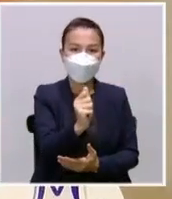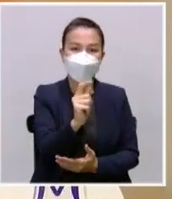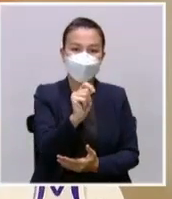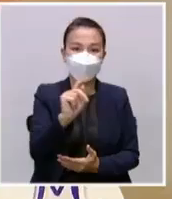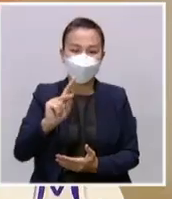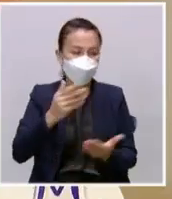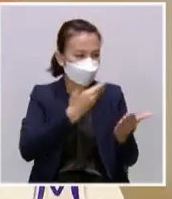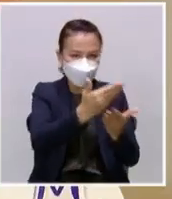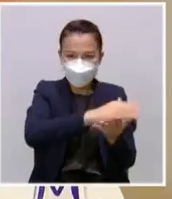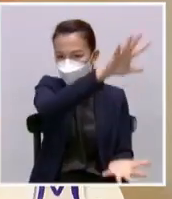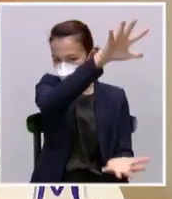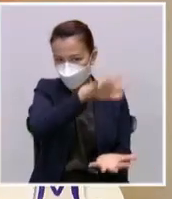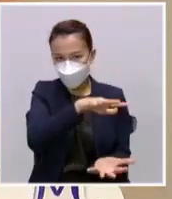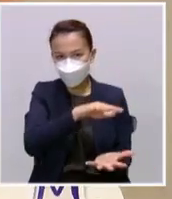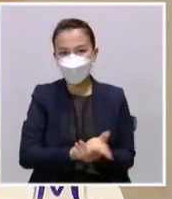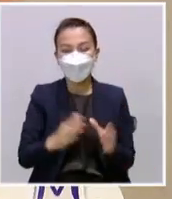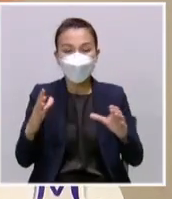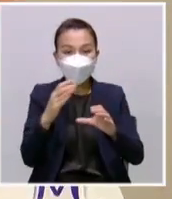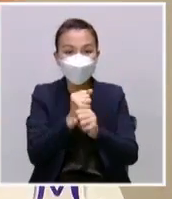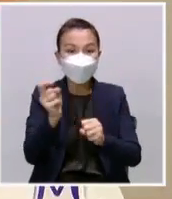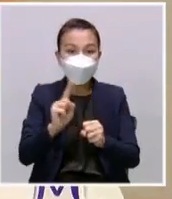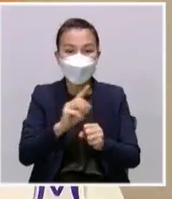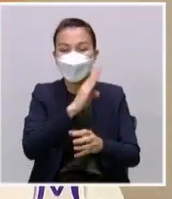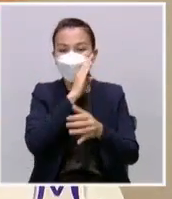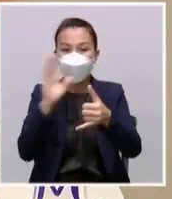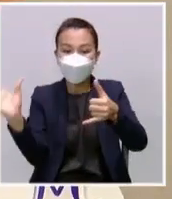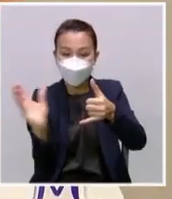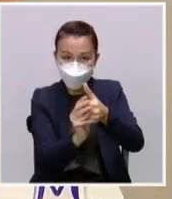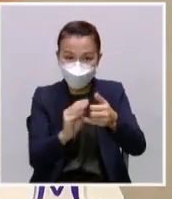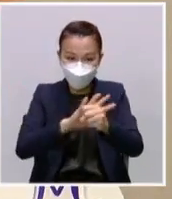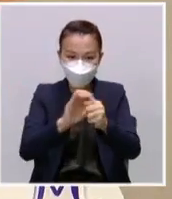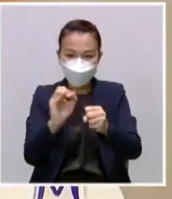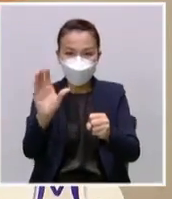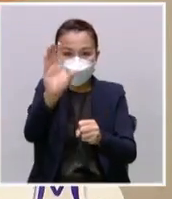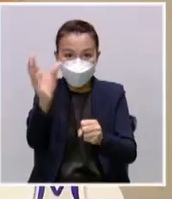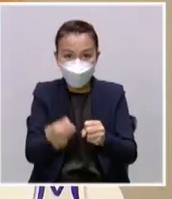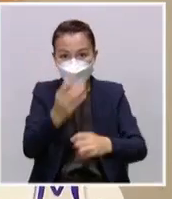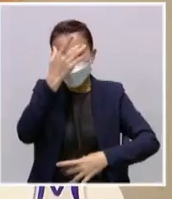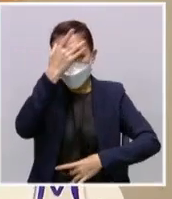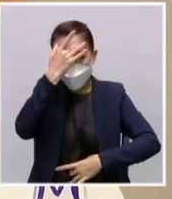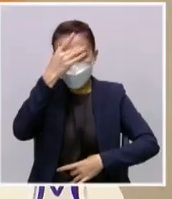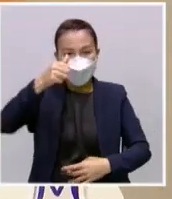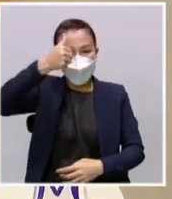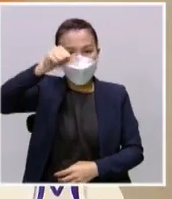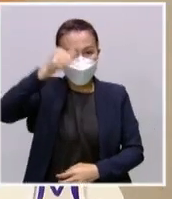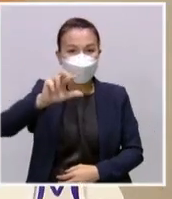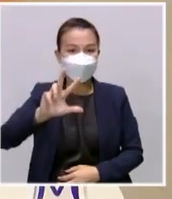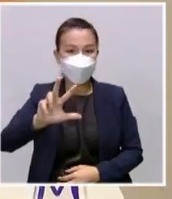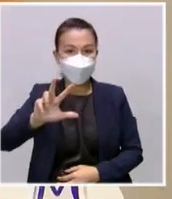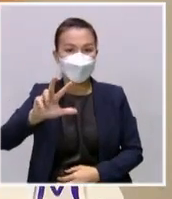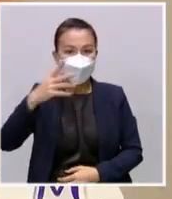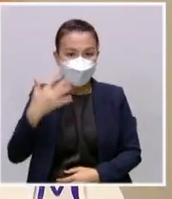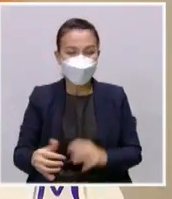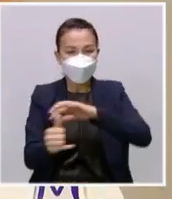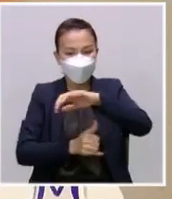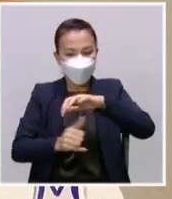ไม่อั้นก็มีข้อสรุปตรงกันว่าถ้าติดเชื้อโอมิครอนเนี่ยไม่สบายกันอยู่ประมาณ3วันน่ะแล้วเราก็จะกักตัว